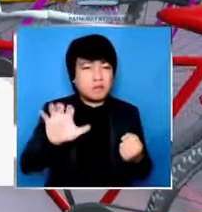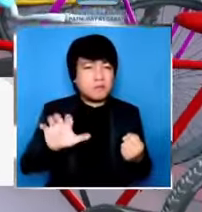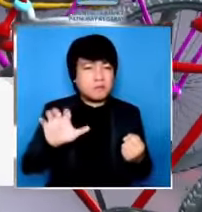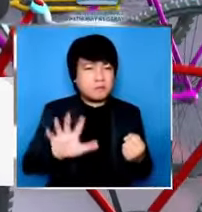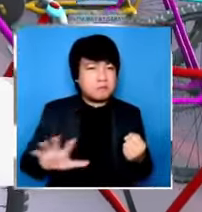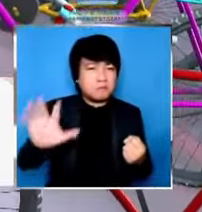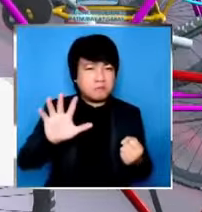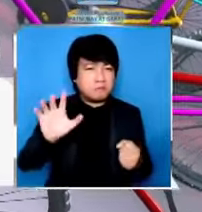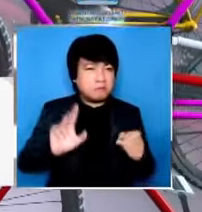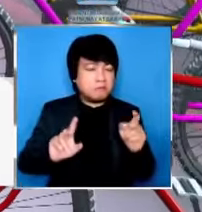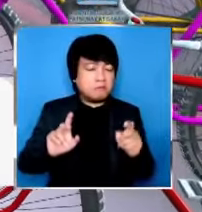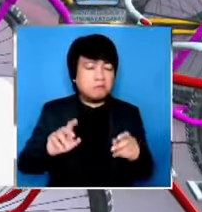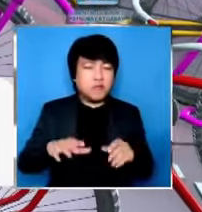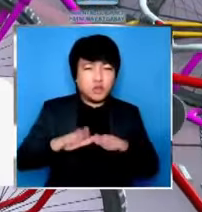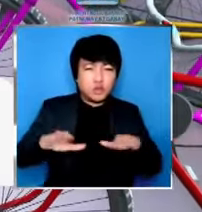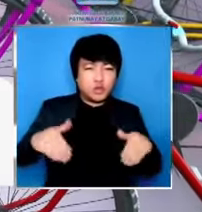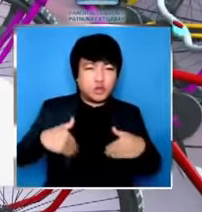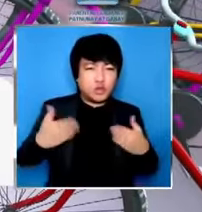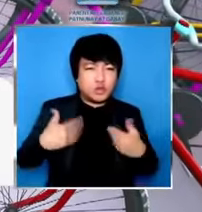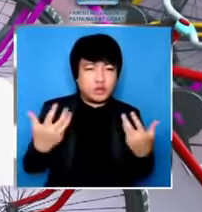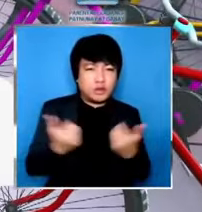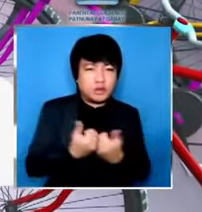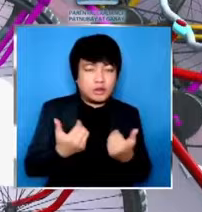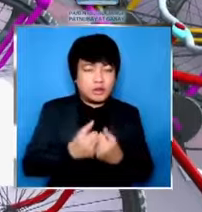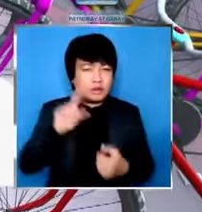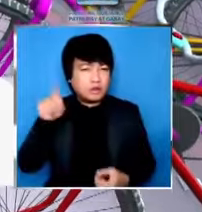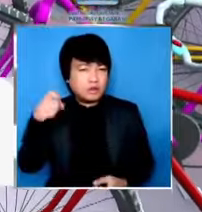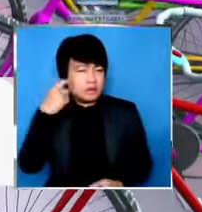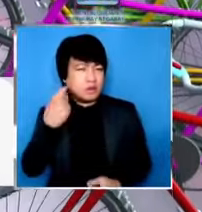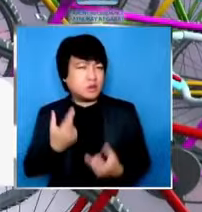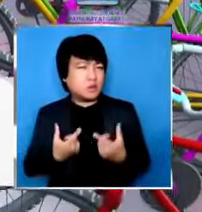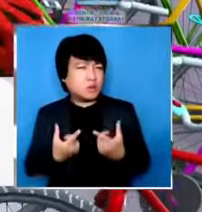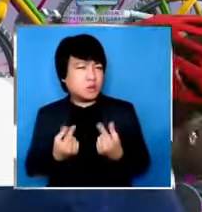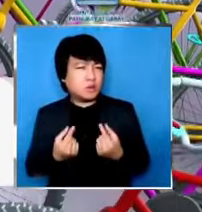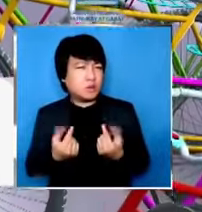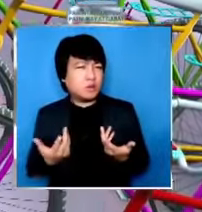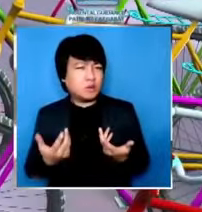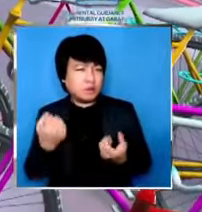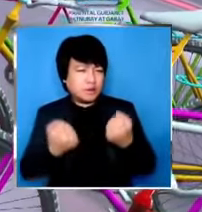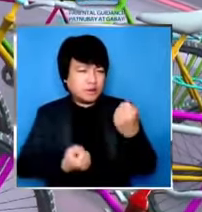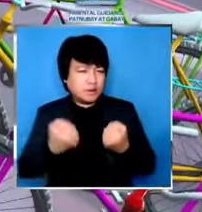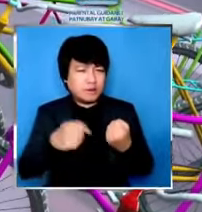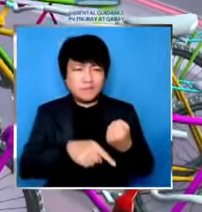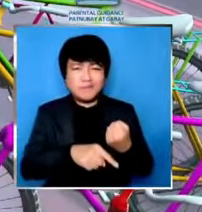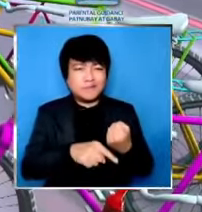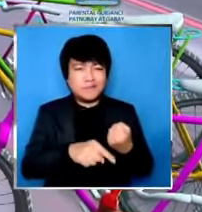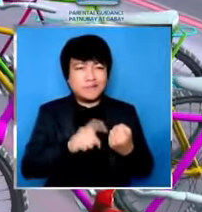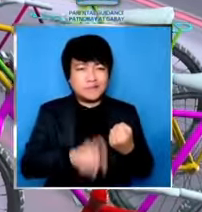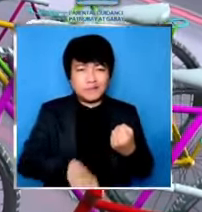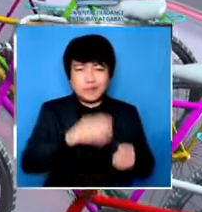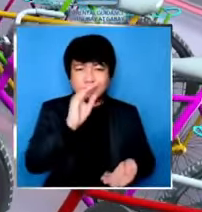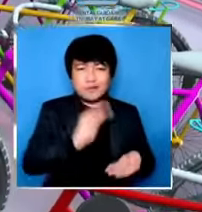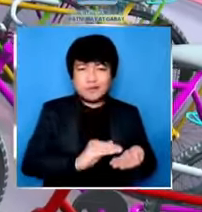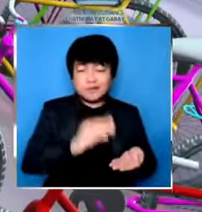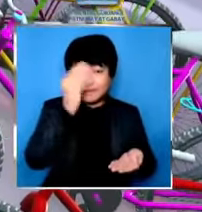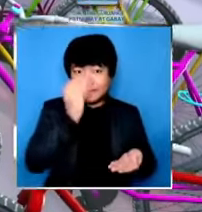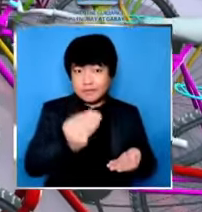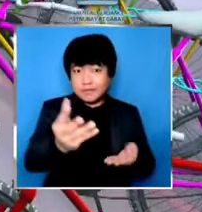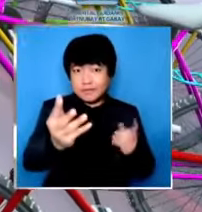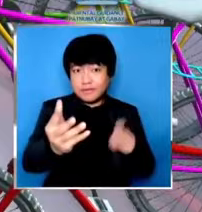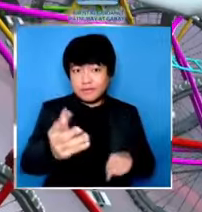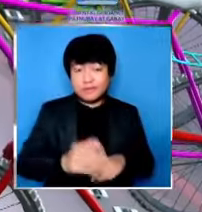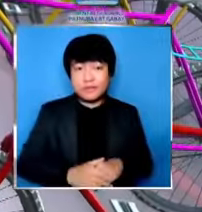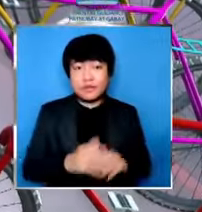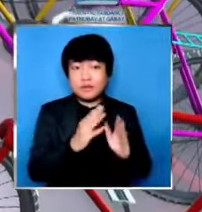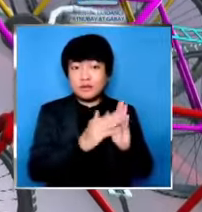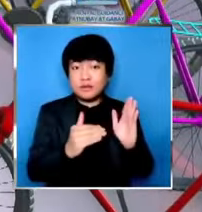crisis, bagay na nagtulak sa gobyerno na hindi magkaroon ng maraming sasakyan sa kanilang bansa. Dapat alam mo na sa Netherlands, mas may right